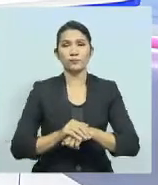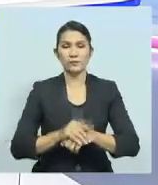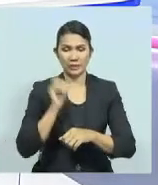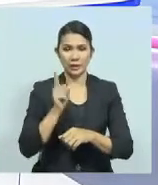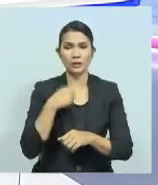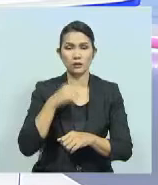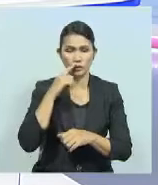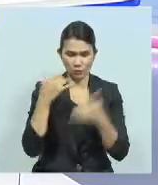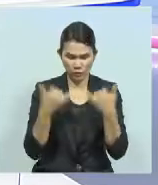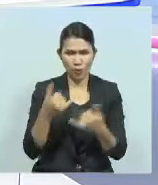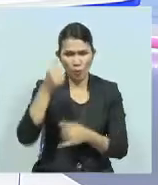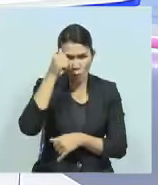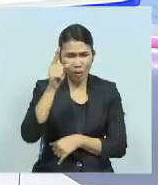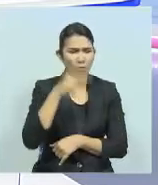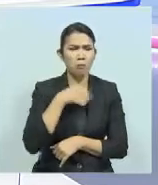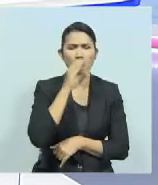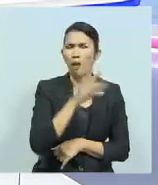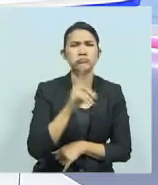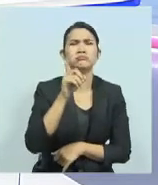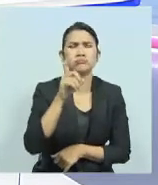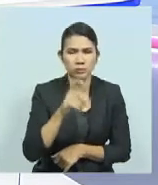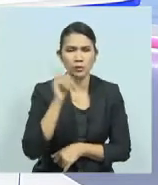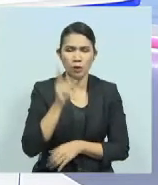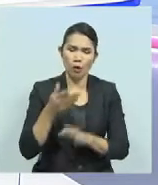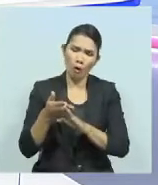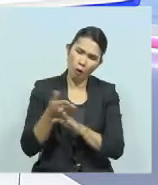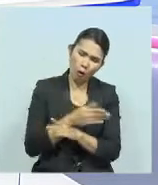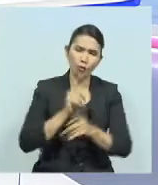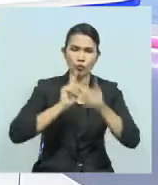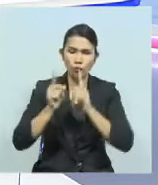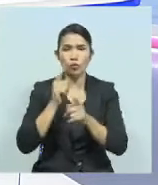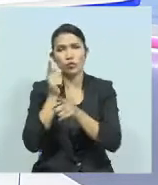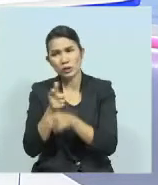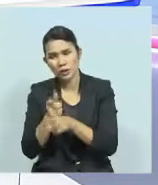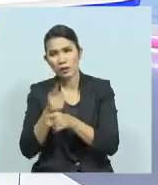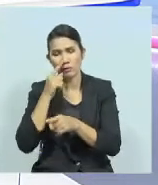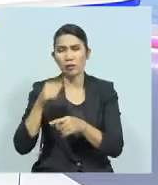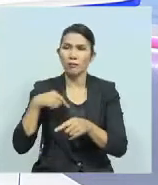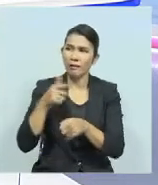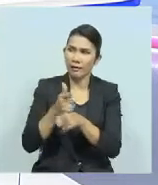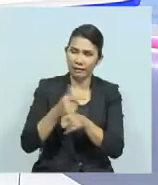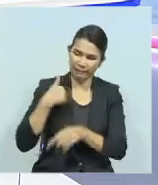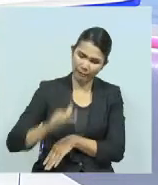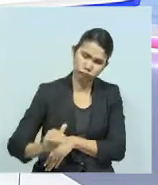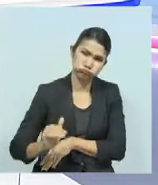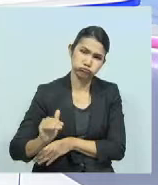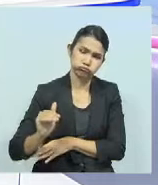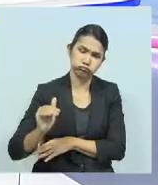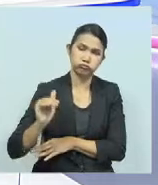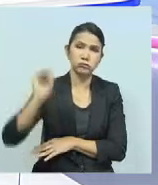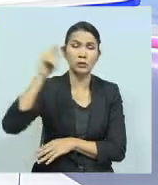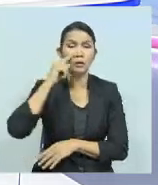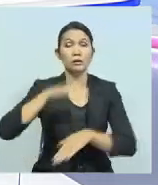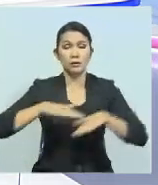คือการบอกเพียงวันเดียวเนี่ยไม่สามารถทำได้หรอกเราต้องกล่อมเรียกว่าเราต้องดูแลเขามาตั้งแต่ตอนที่ยังเป็นเด็กๆเป็น